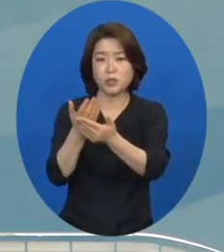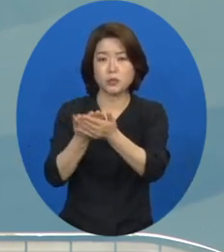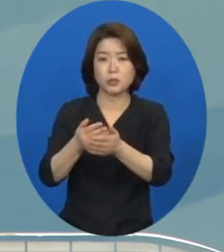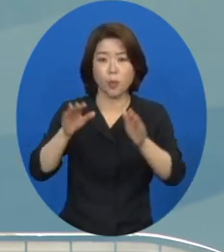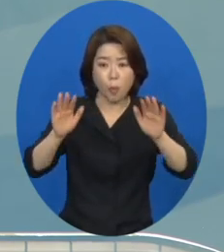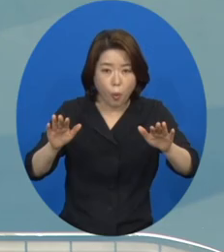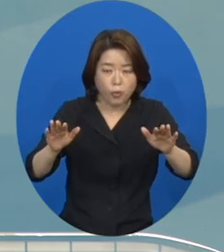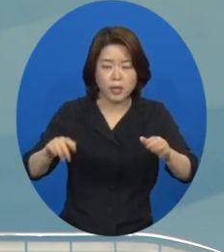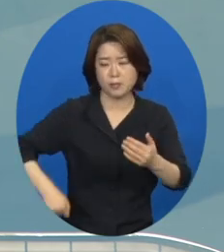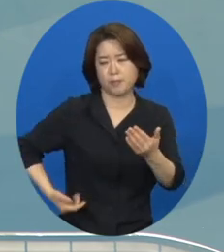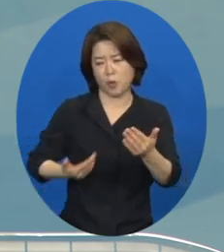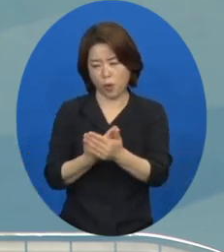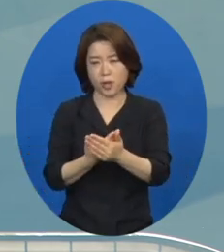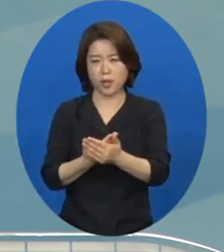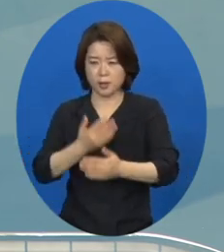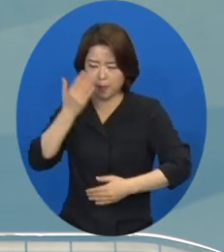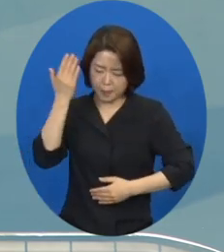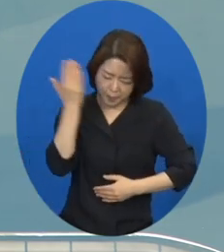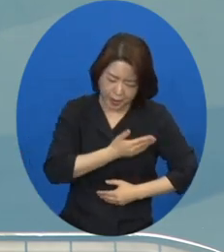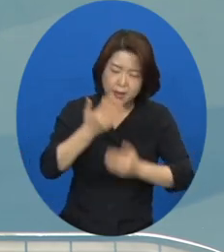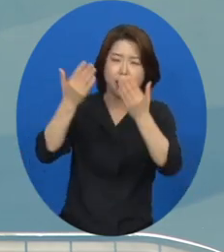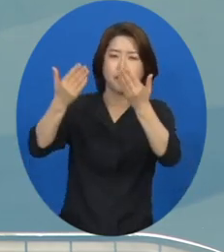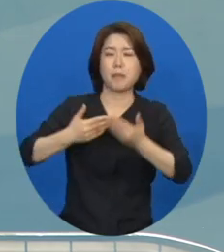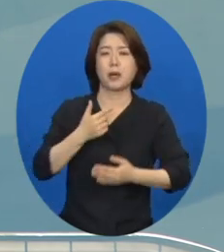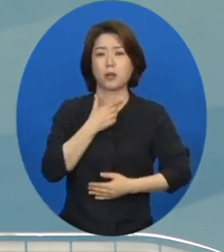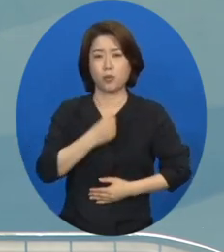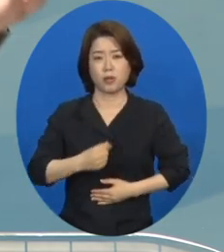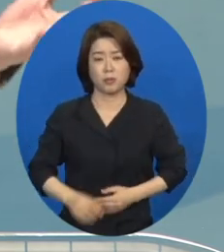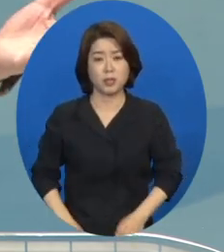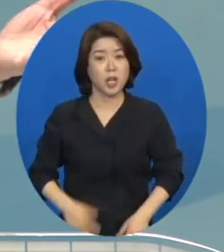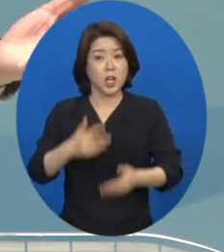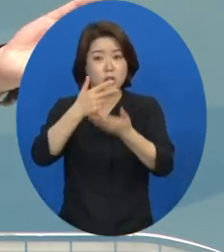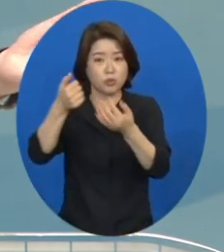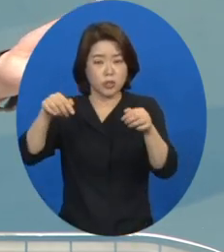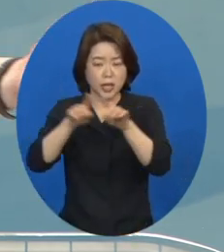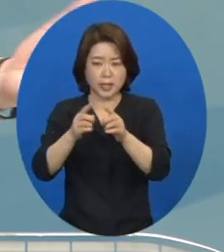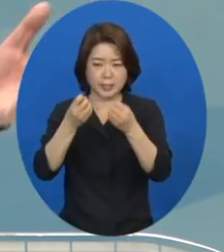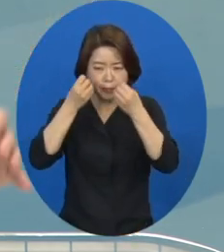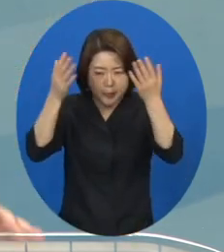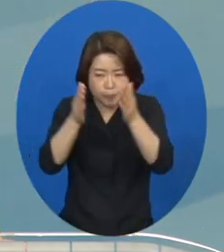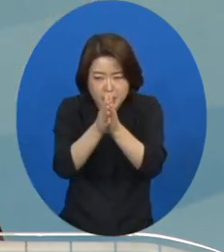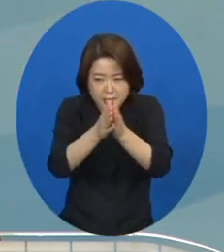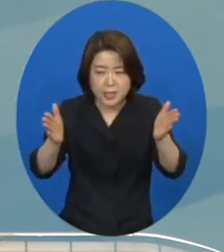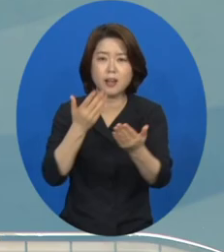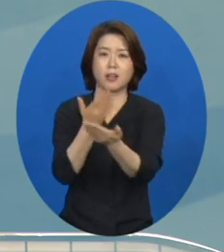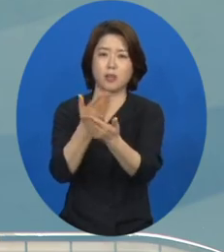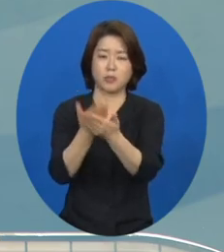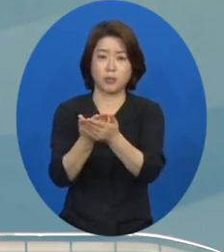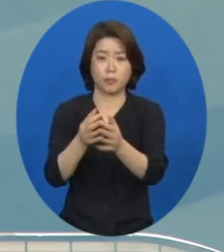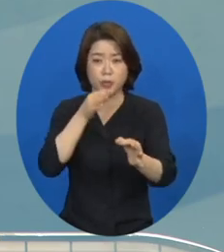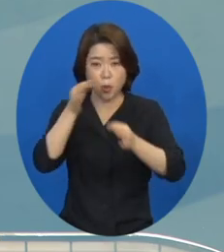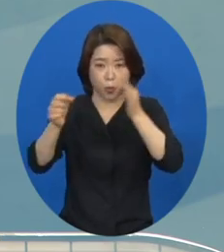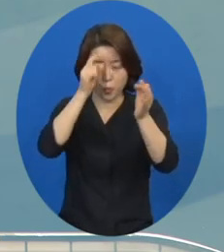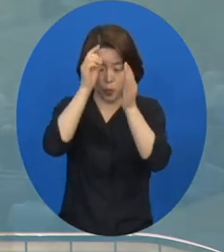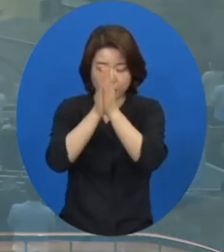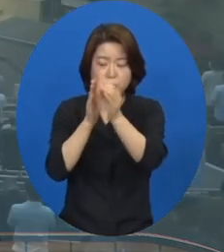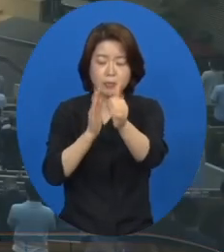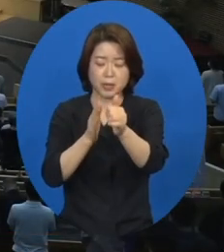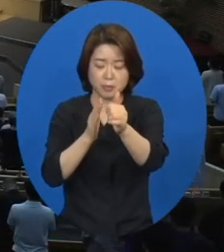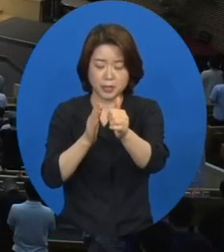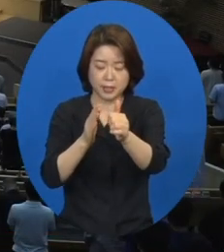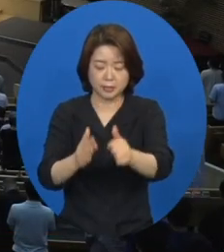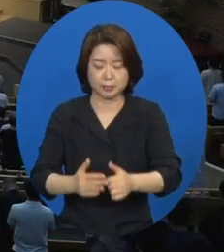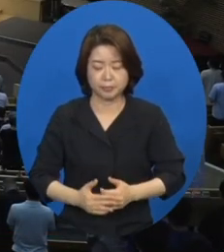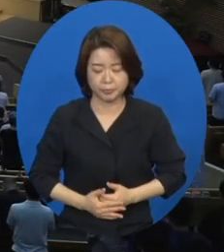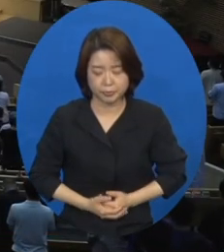시간에 회개함으로 깨끗함 받기 원합니다. 주님과 함께 새 출발하게 해 주십시오. 통성으로 기도하겠습니다. 은혜와